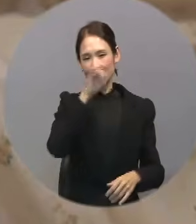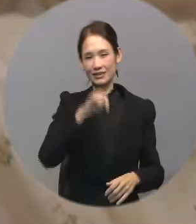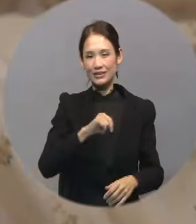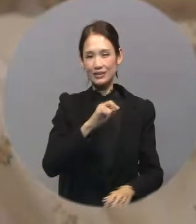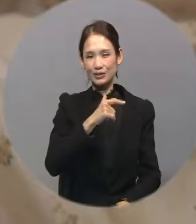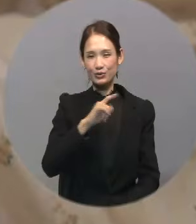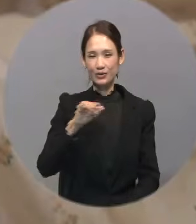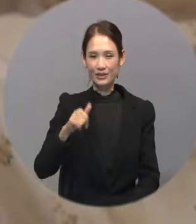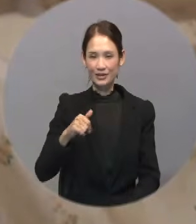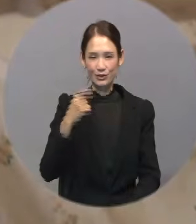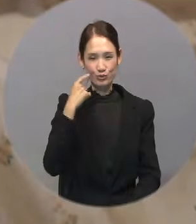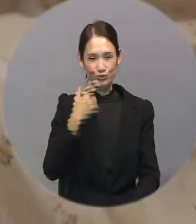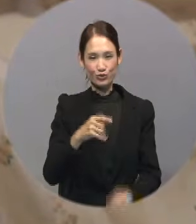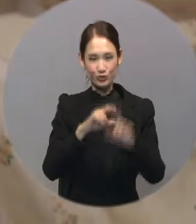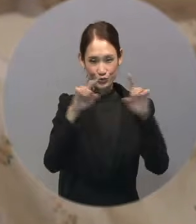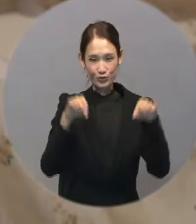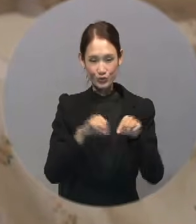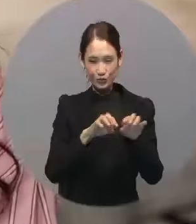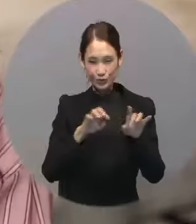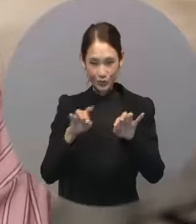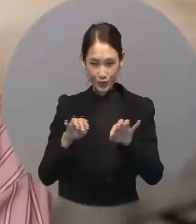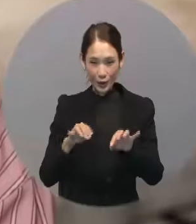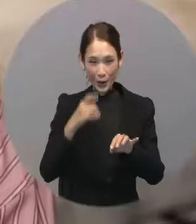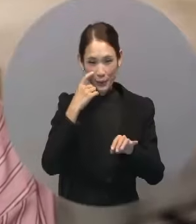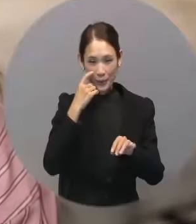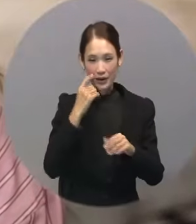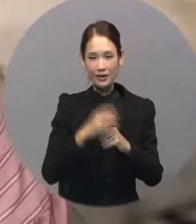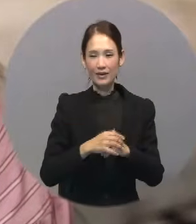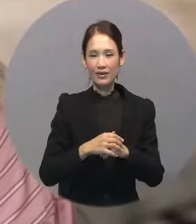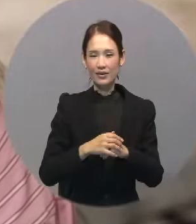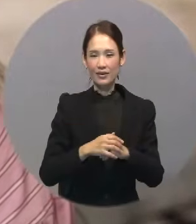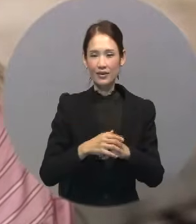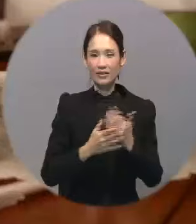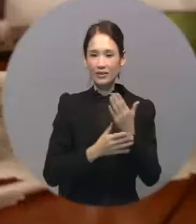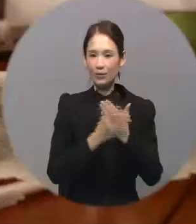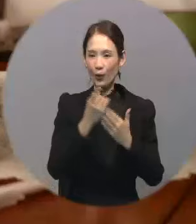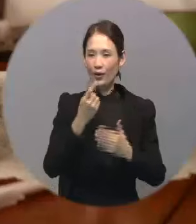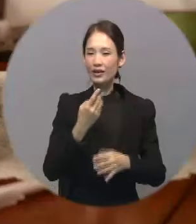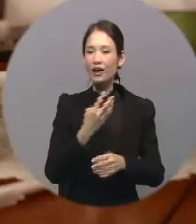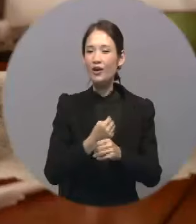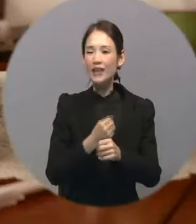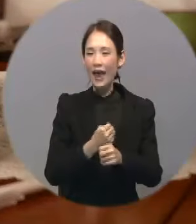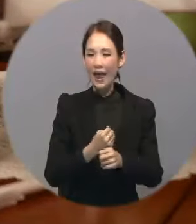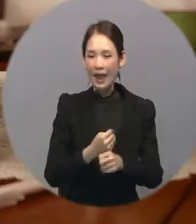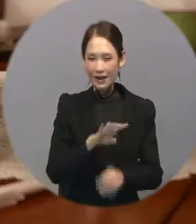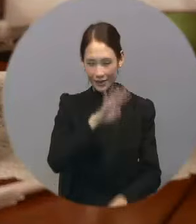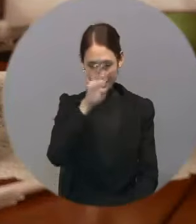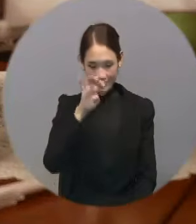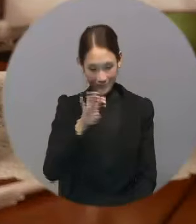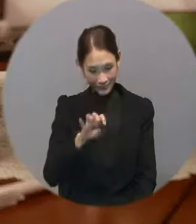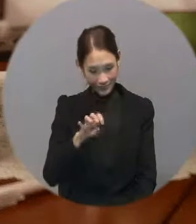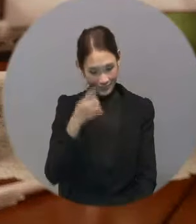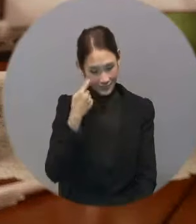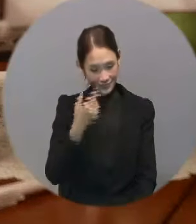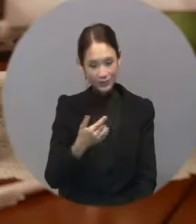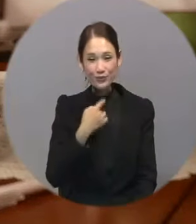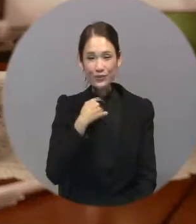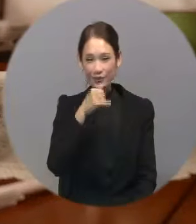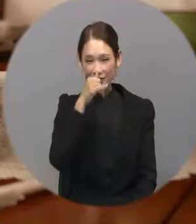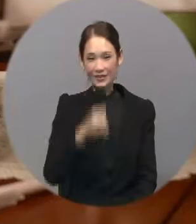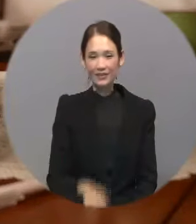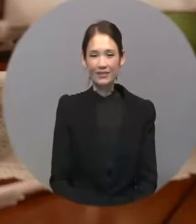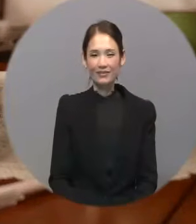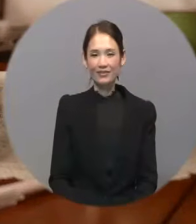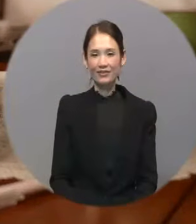GPT에게. 대단하시네요. 우리 언제쯤 통일될 거라니? 물어본 적 있으신가요? 훌륭한